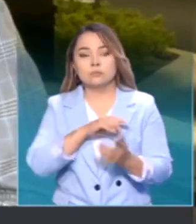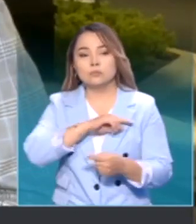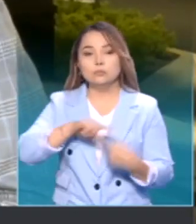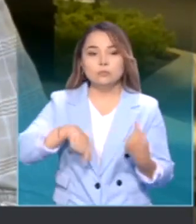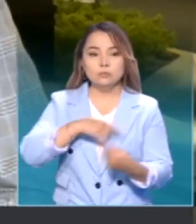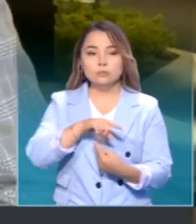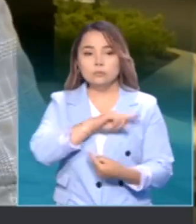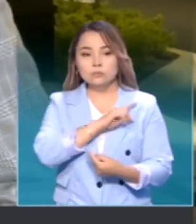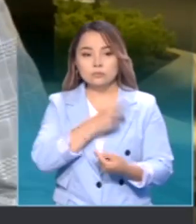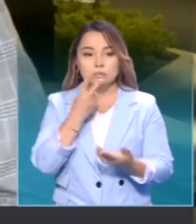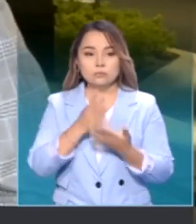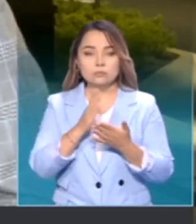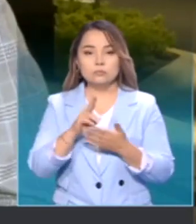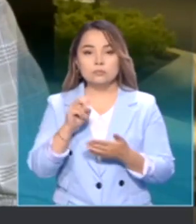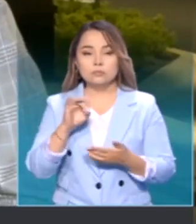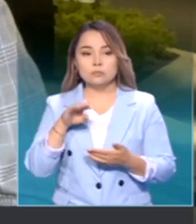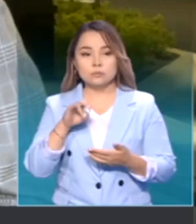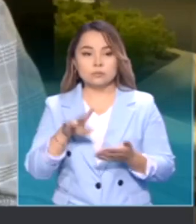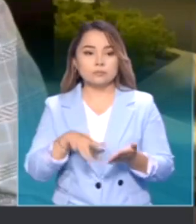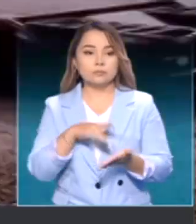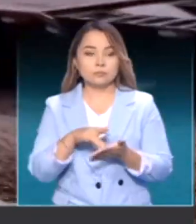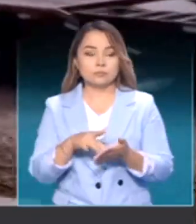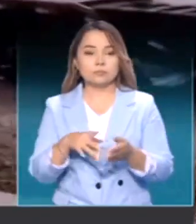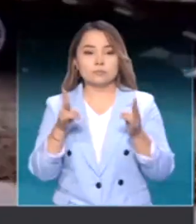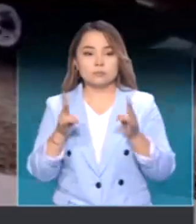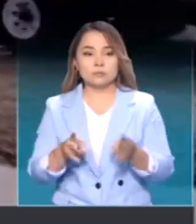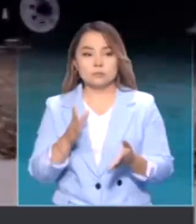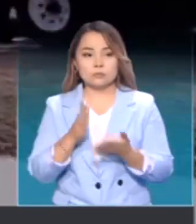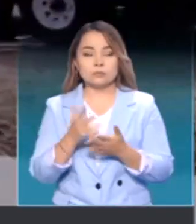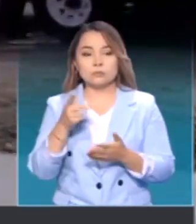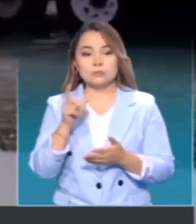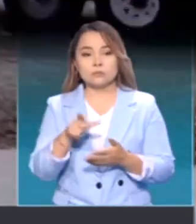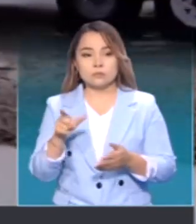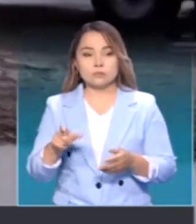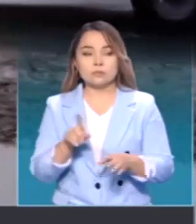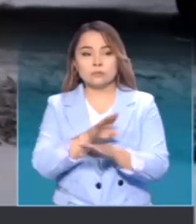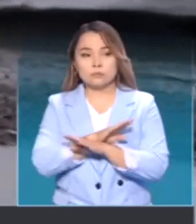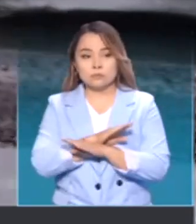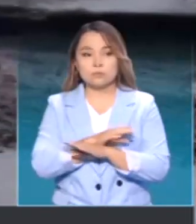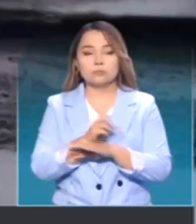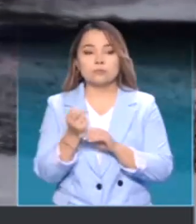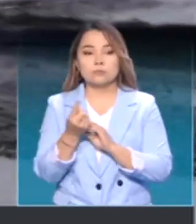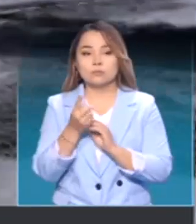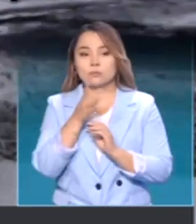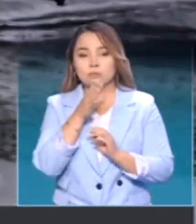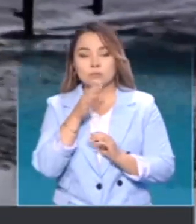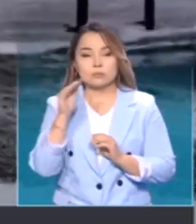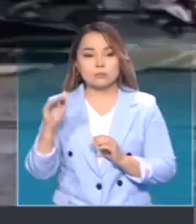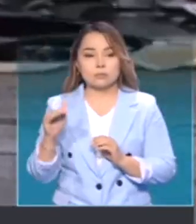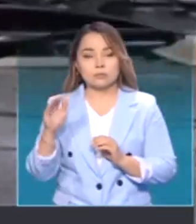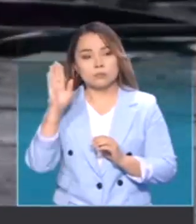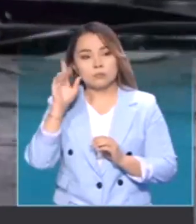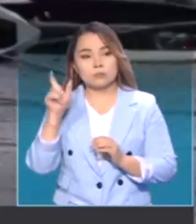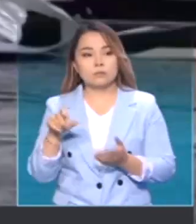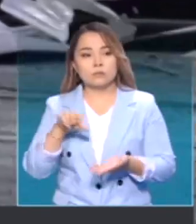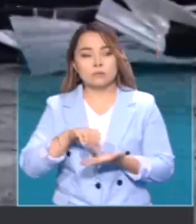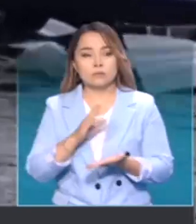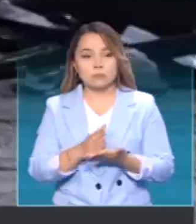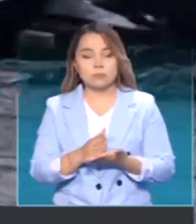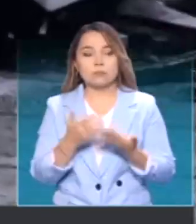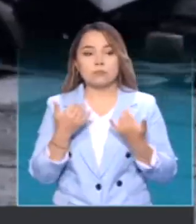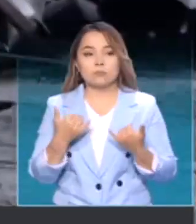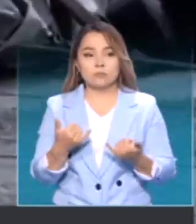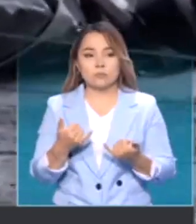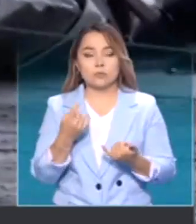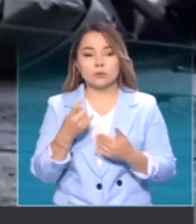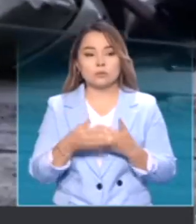Салдарынан әсіресе Перитон қаласы қатты зардап шекті. Үш адам қаза тапқан, оның ішінде 11 жасар бала да бар. Түрлі дене жарақаттарын алған